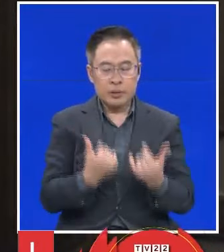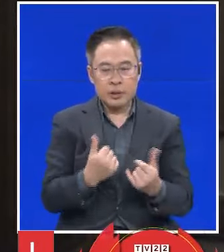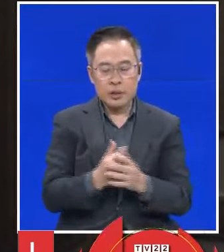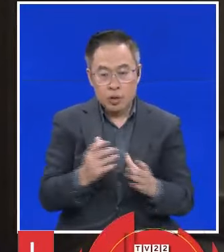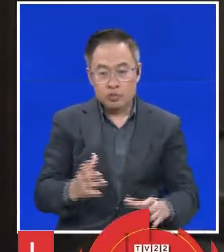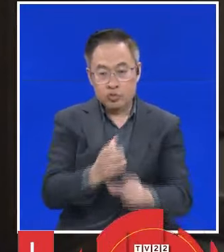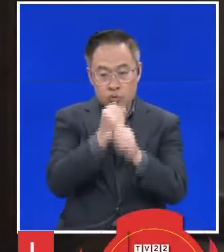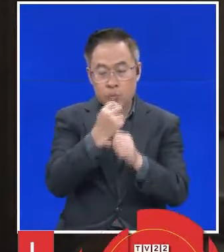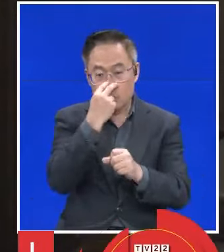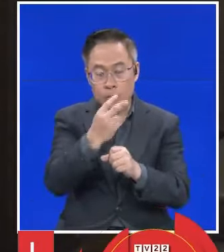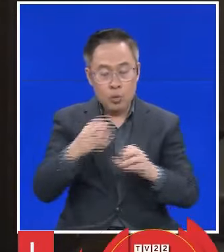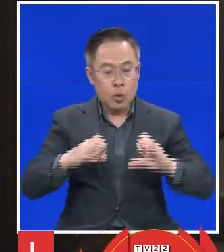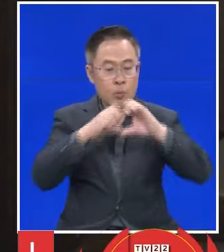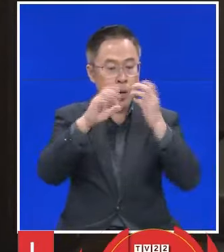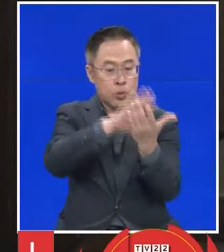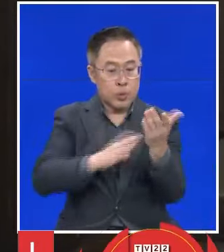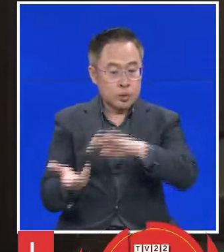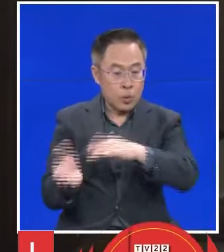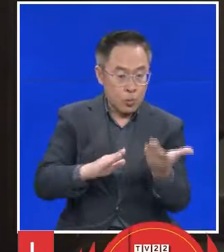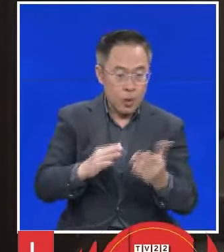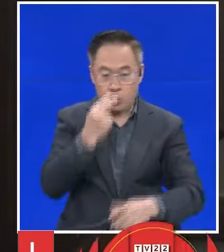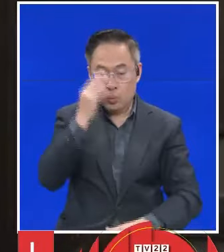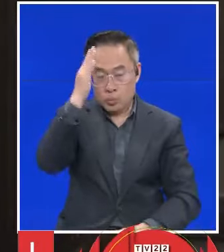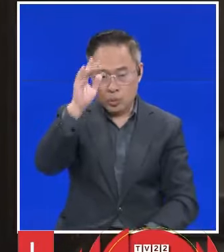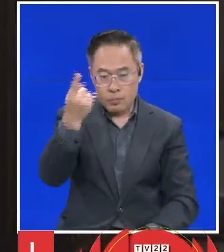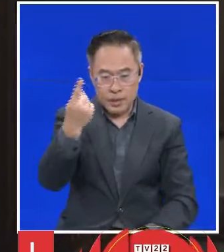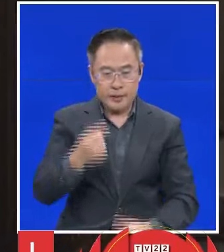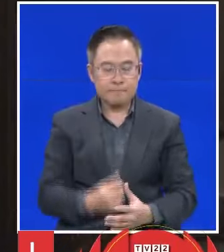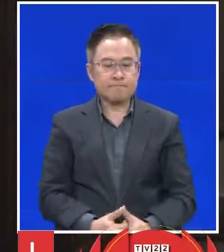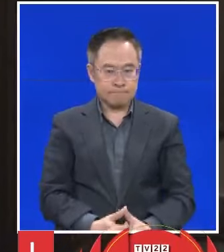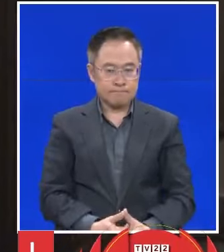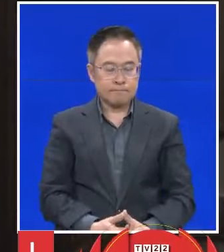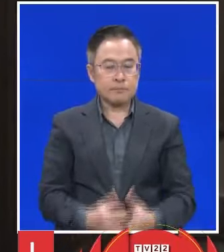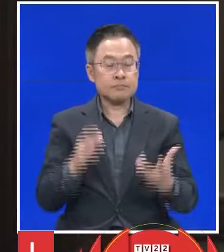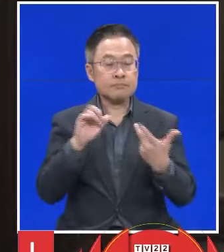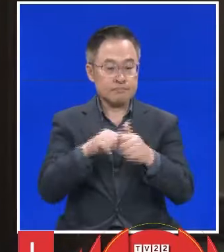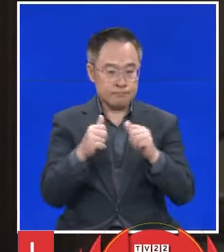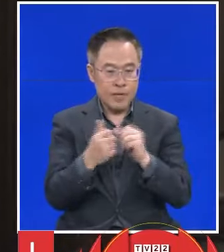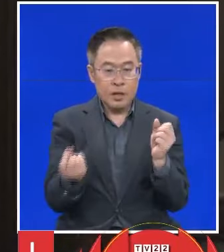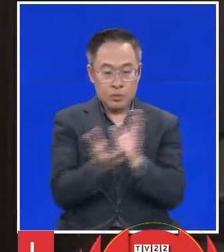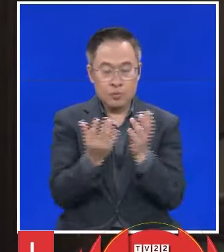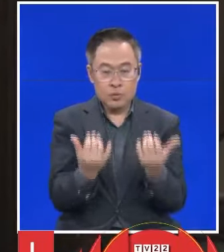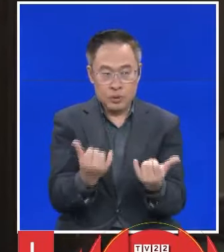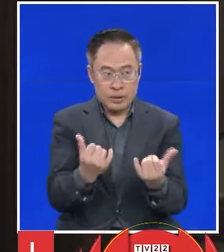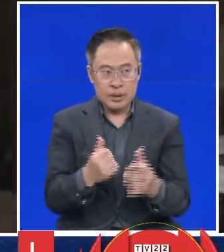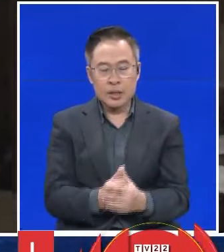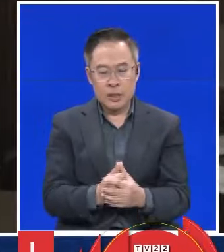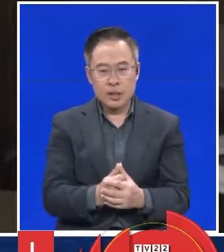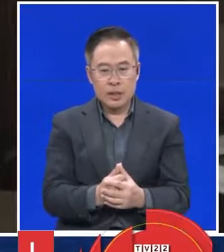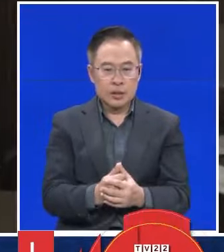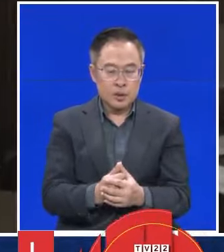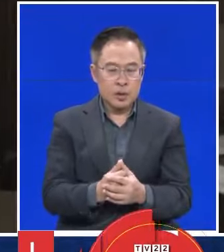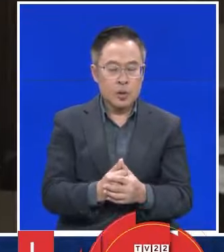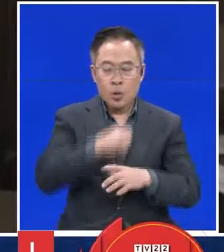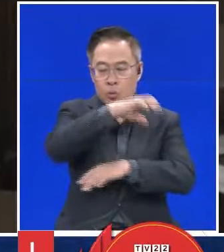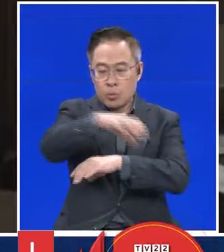เรื่องของพรรคภูมิใจไทยในอนาคตด้วยหรือไม่นะคะ เป็นเรื่องเดียวที่โหบอกไปหลายหน่วยง